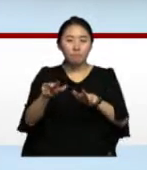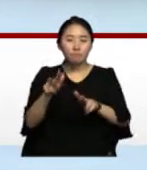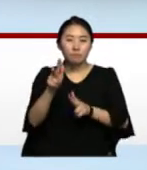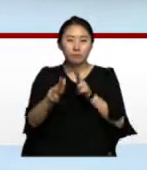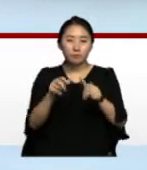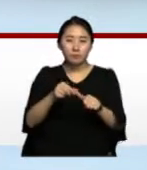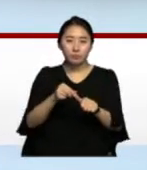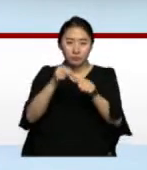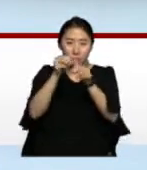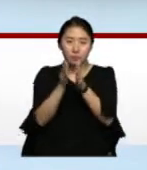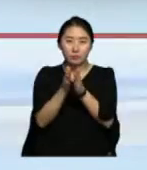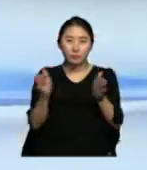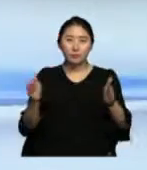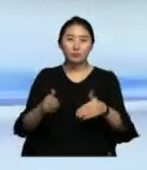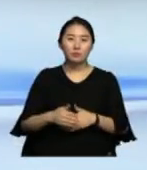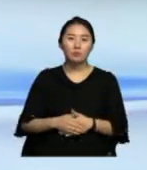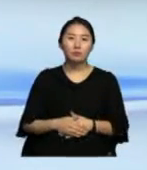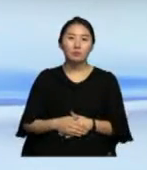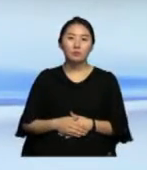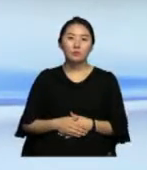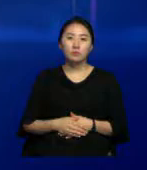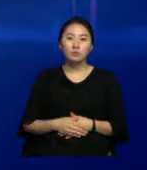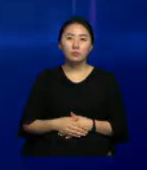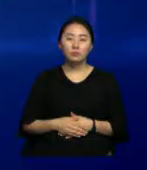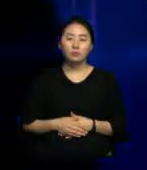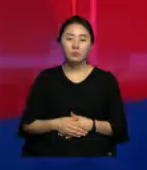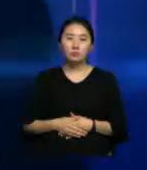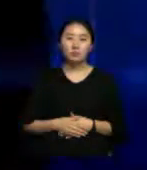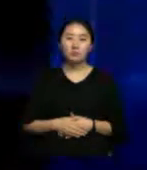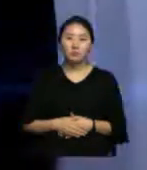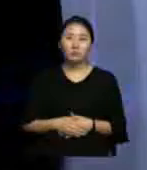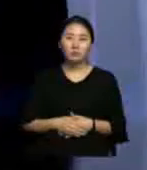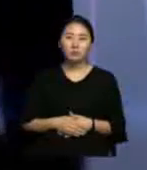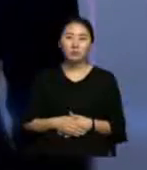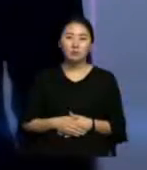구하기에 나섰습니다. 진기훈 기자가 보도합니다.